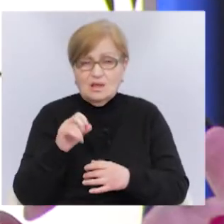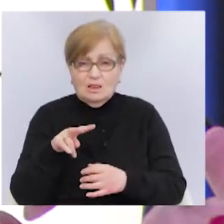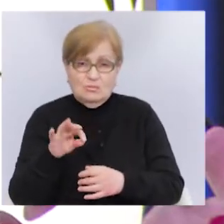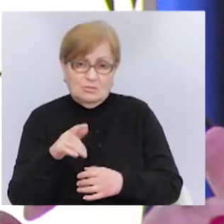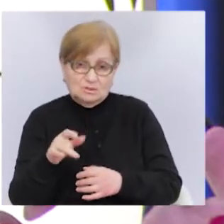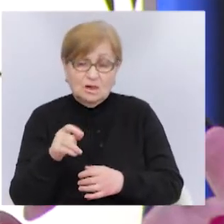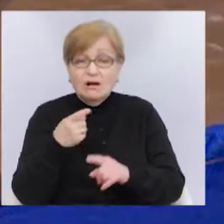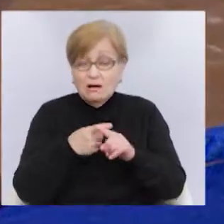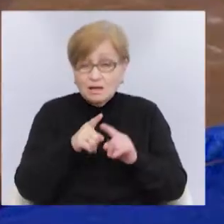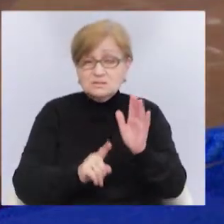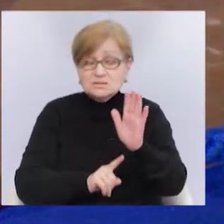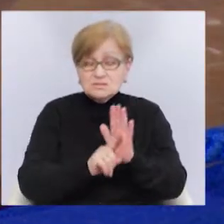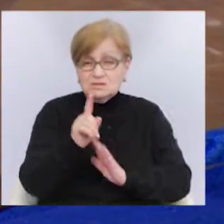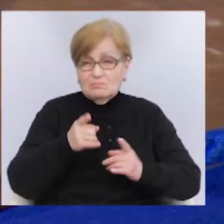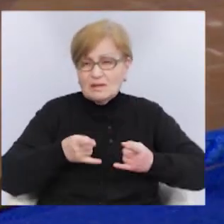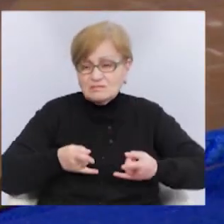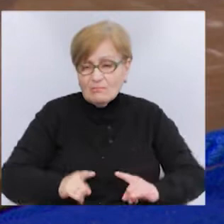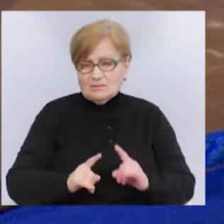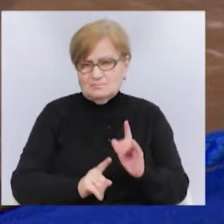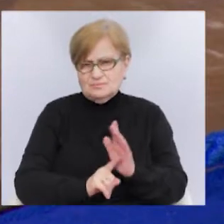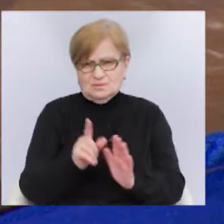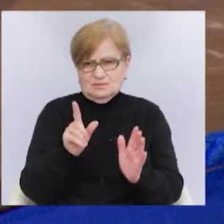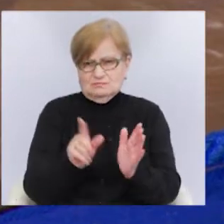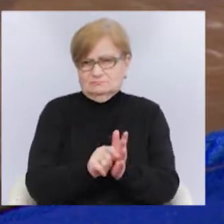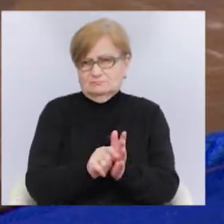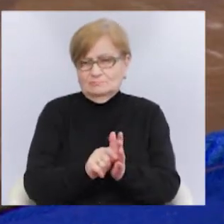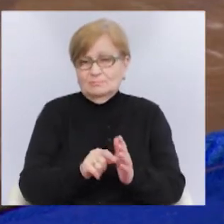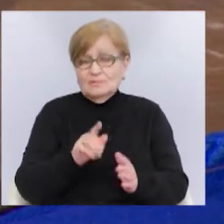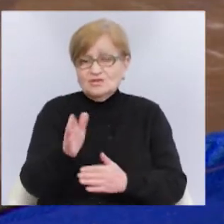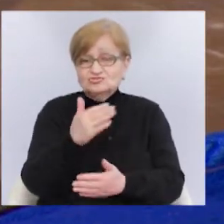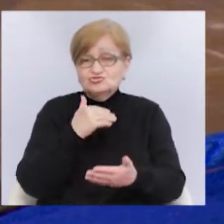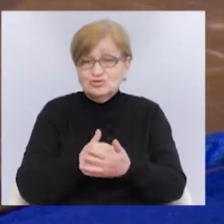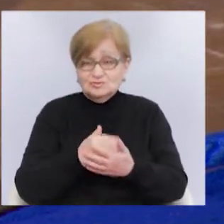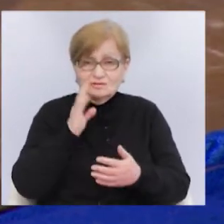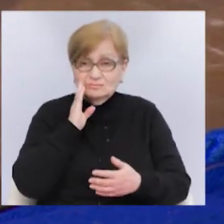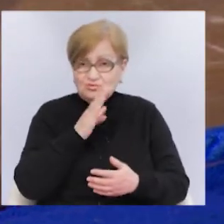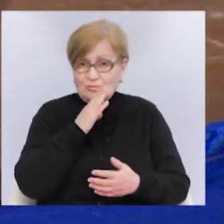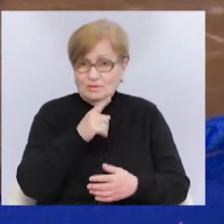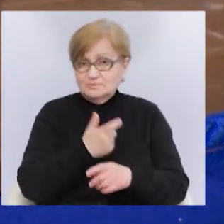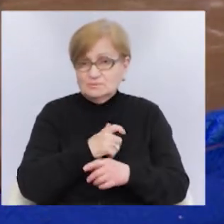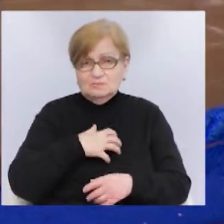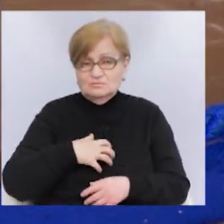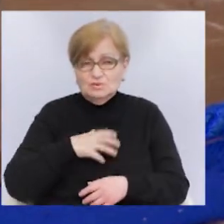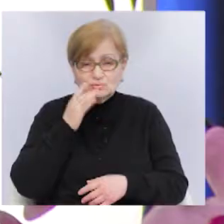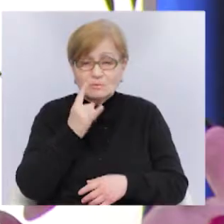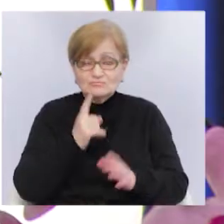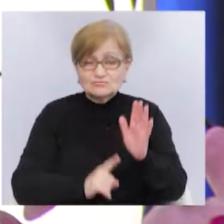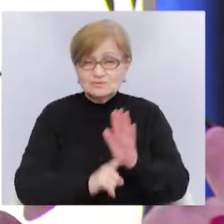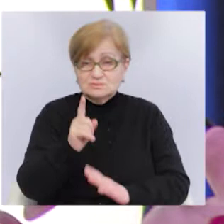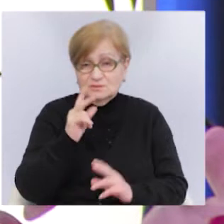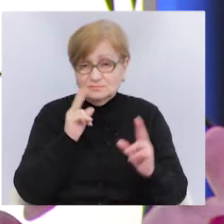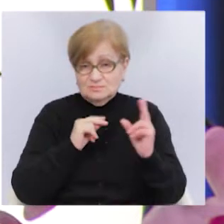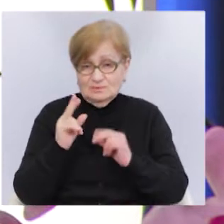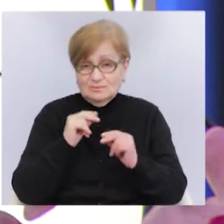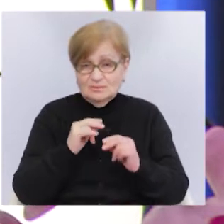სწორედ დაბადებისთანავე. მშობლებისთვის ყველა საინტერესოა შედეგი. დიახ. როდესაც ბავშვები იწყებენ ლაპარაკს, მაგრამ აი